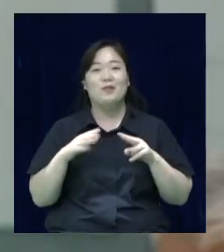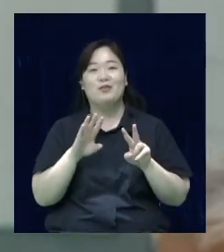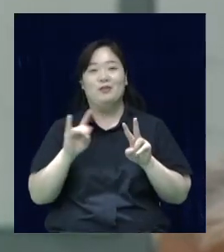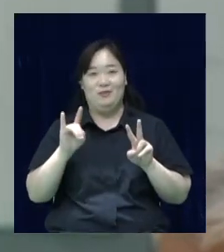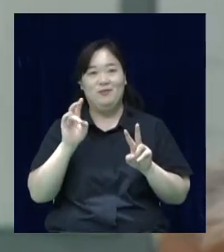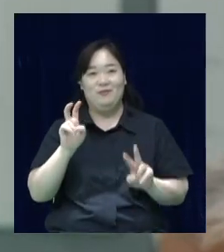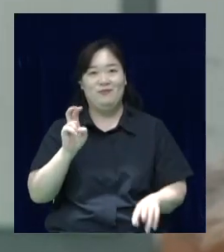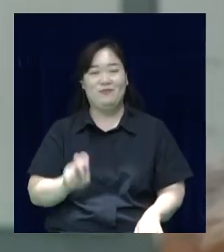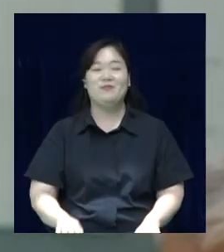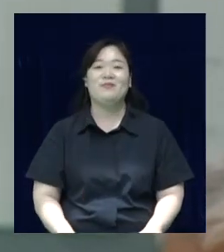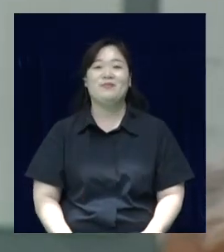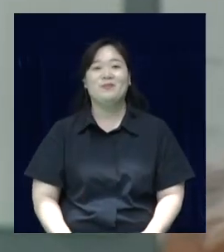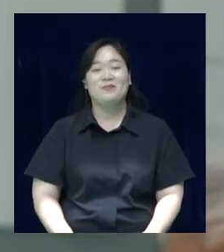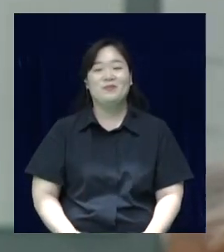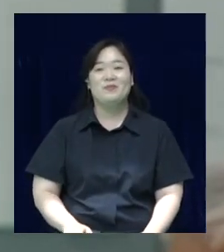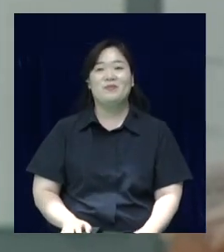드리겠습니다.